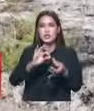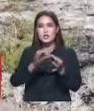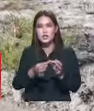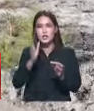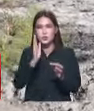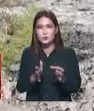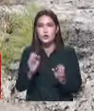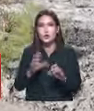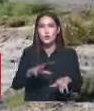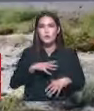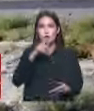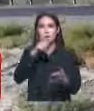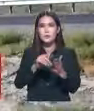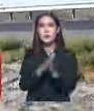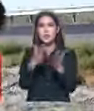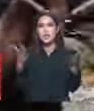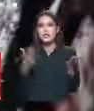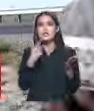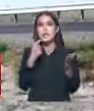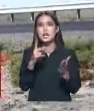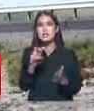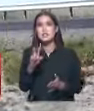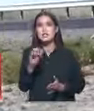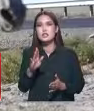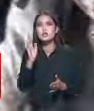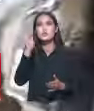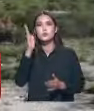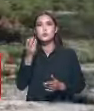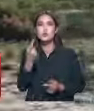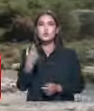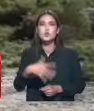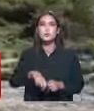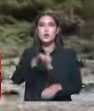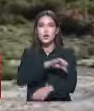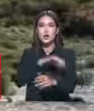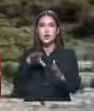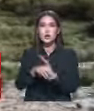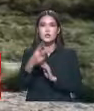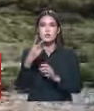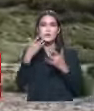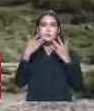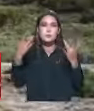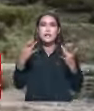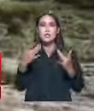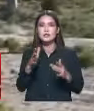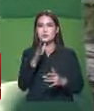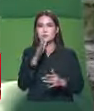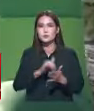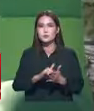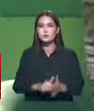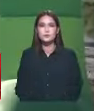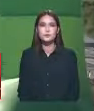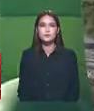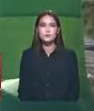призы и возможность попасть в книгу рекордов Гиннеса Впереди еще 150 километров включает два последних этапа